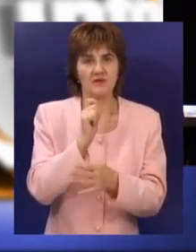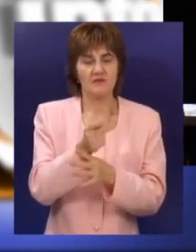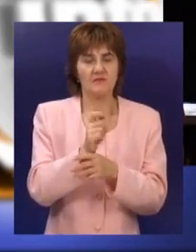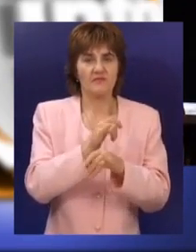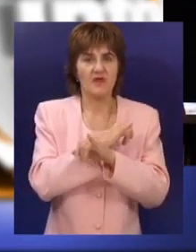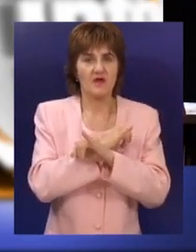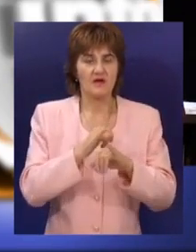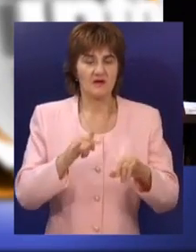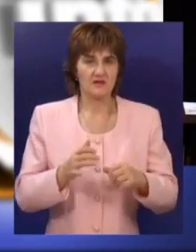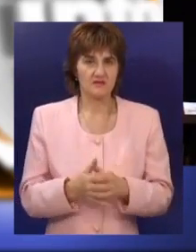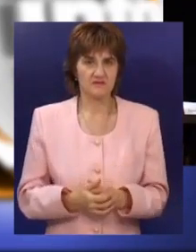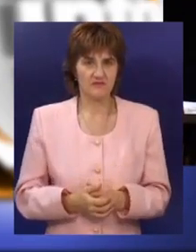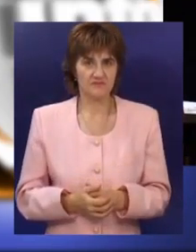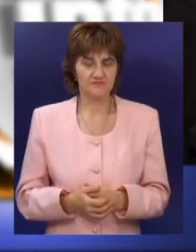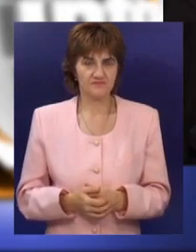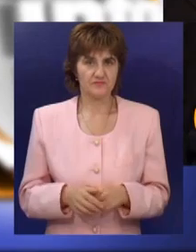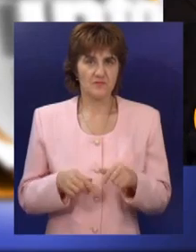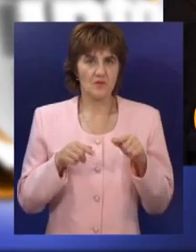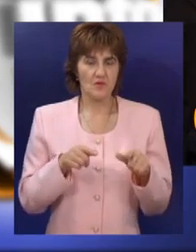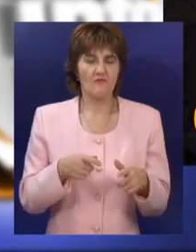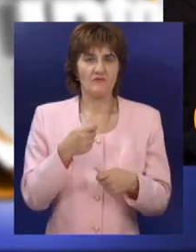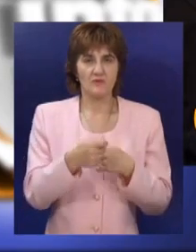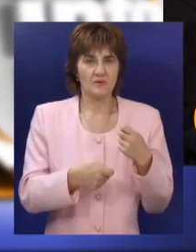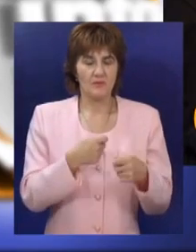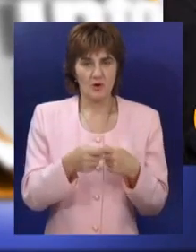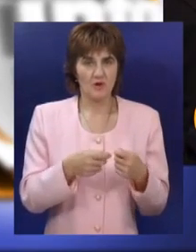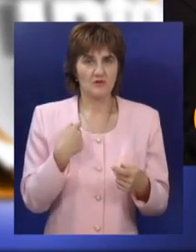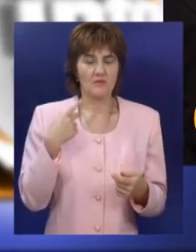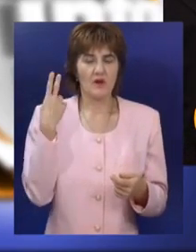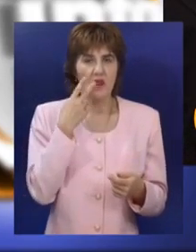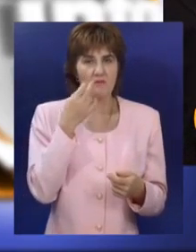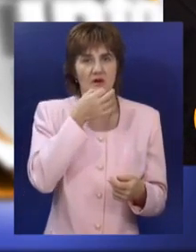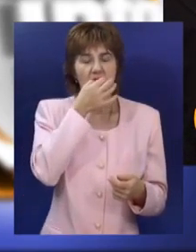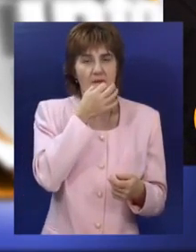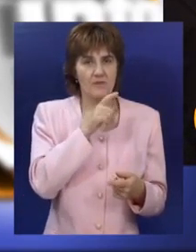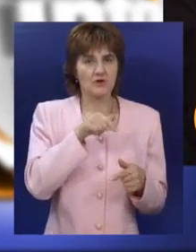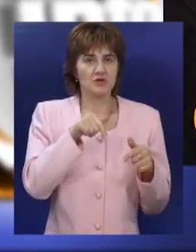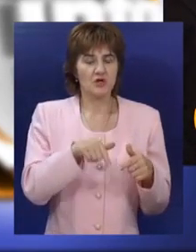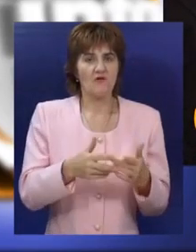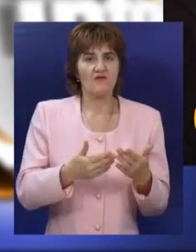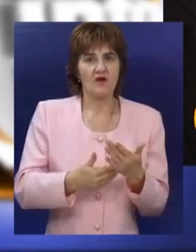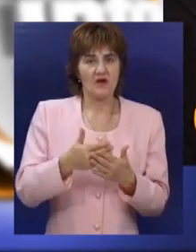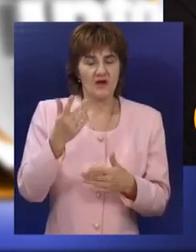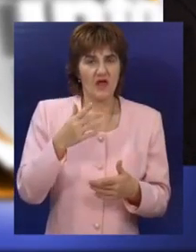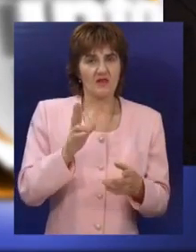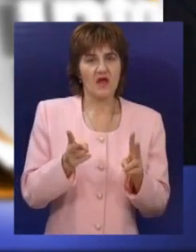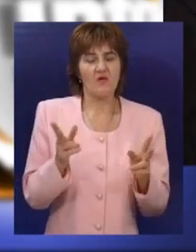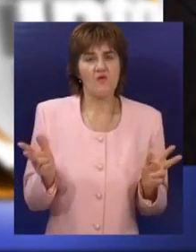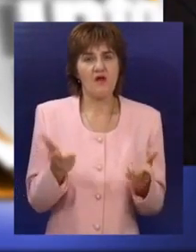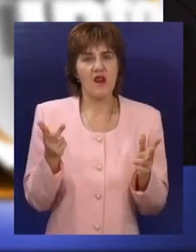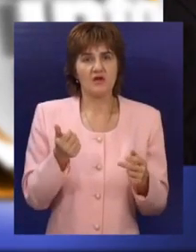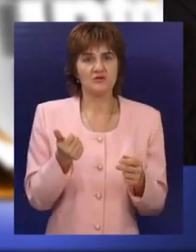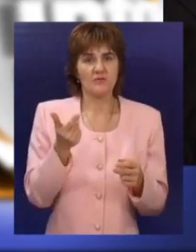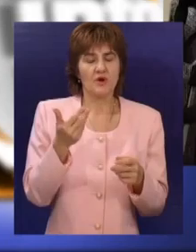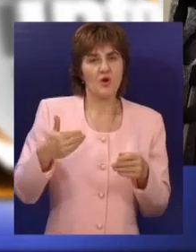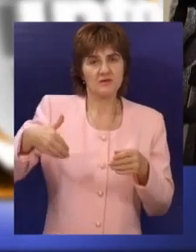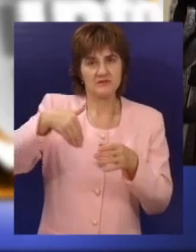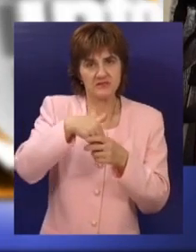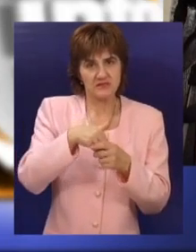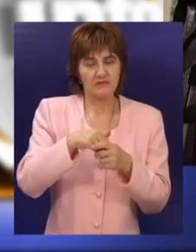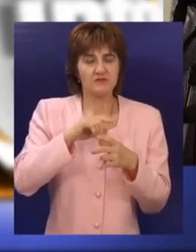i ekonomski rast. Ovim projektom nameravamo da radimo na poboljšanju lokalnog razvoja, na unapređenju zaposlenja